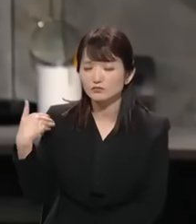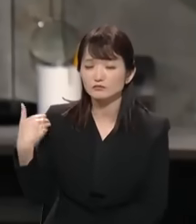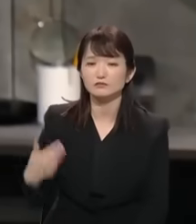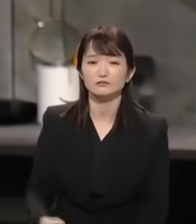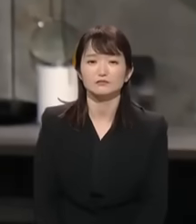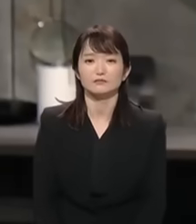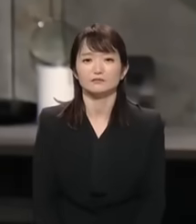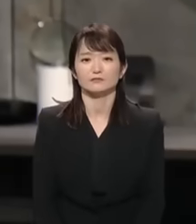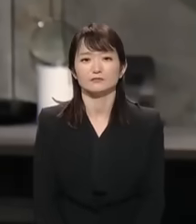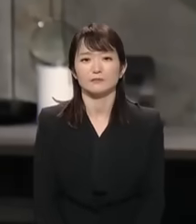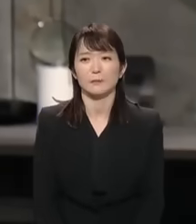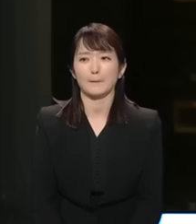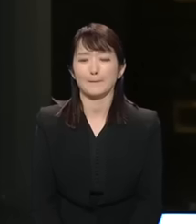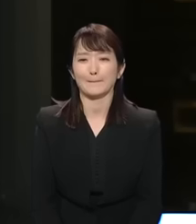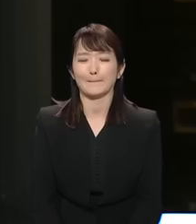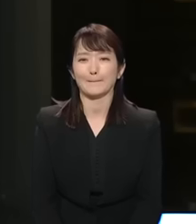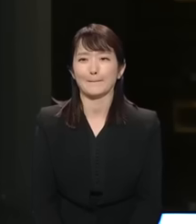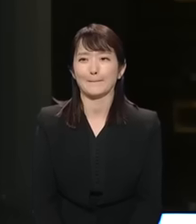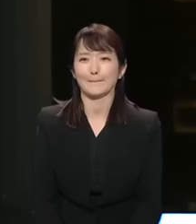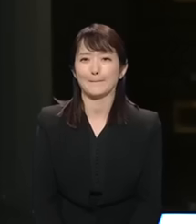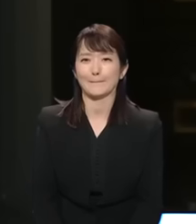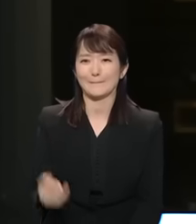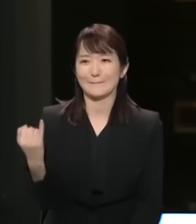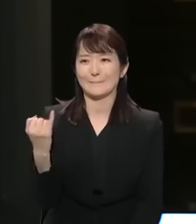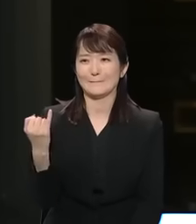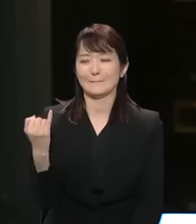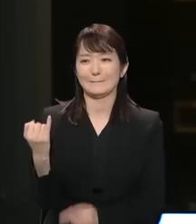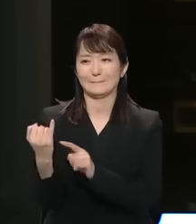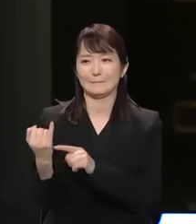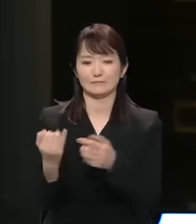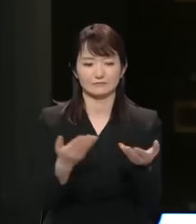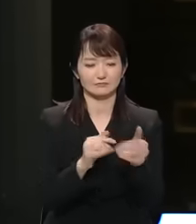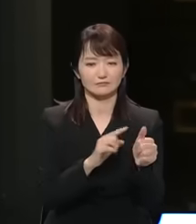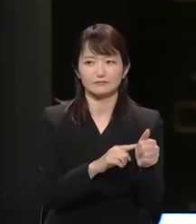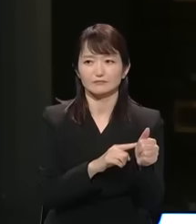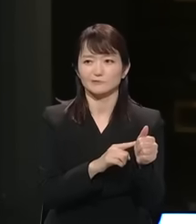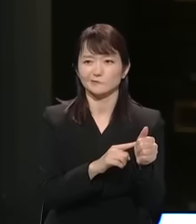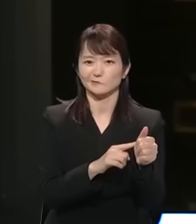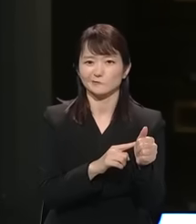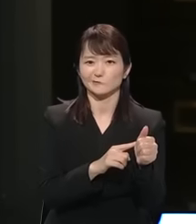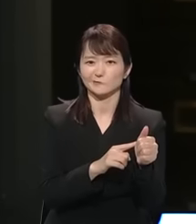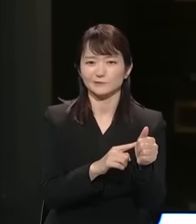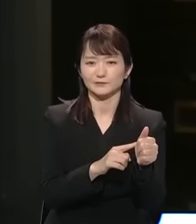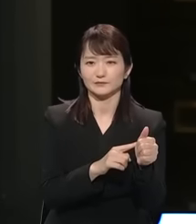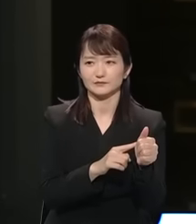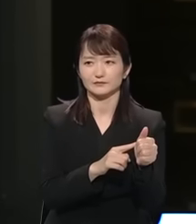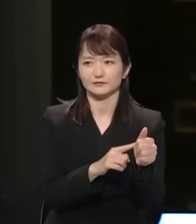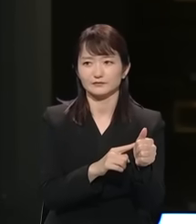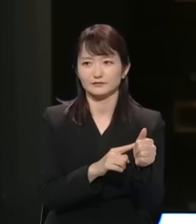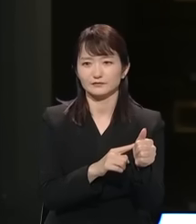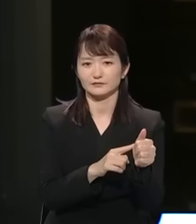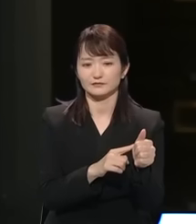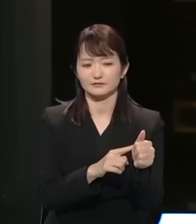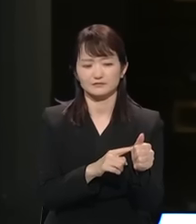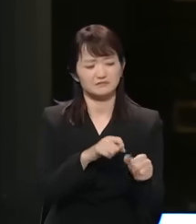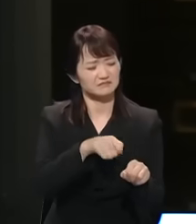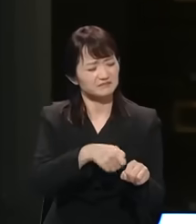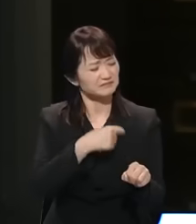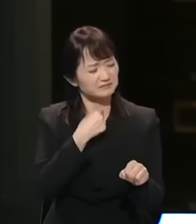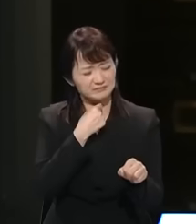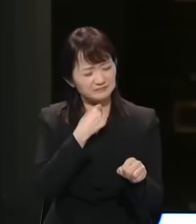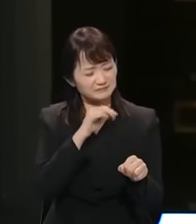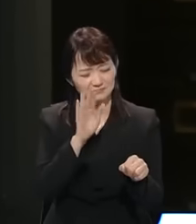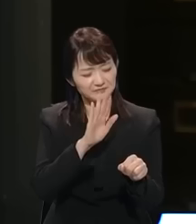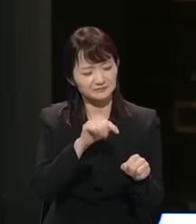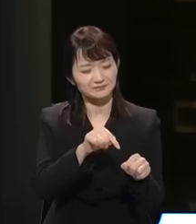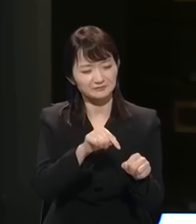모르겠다고 하십니다 아 그러니까 저 여성이 영모원 내가 막 봐 내가 그 사람 뭐 처벌을 원치 않습니다 막